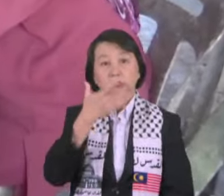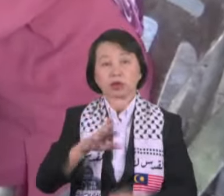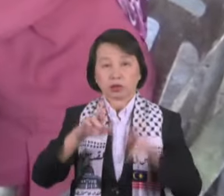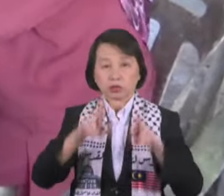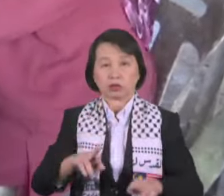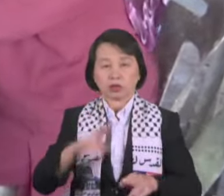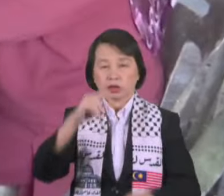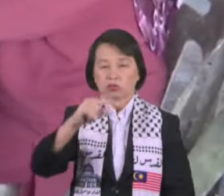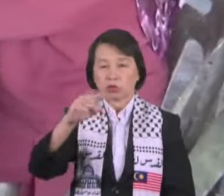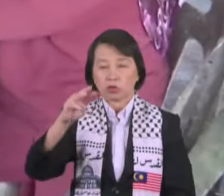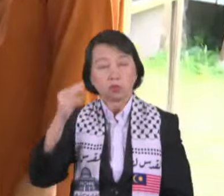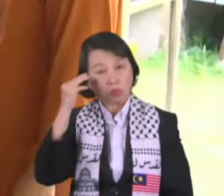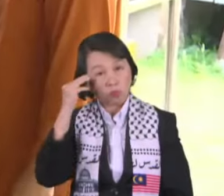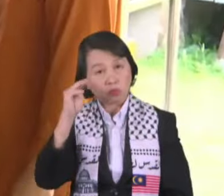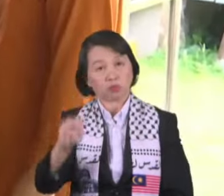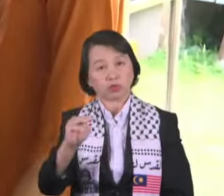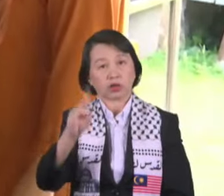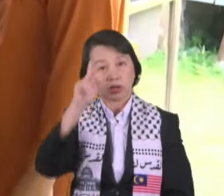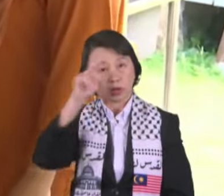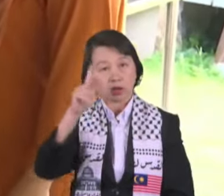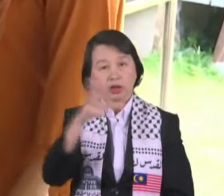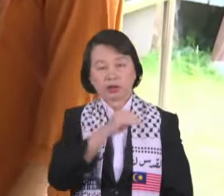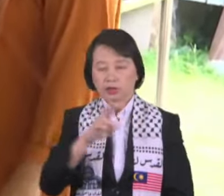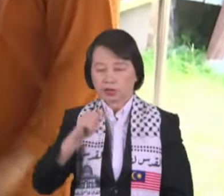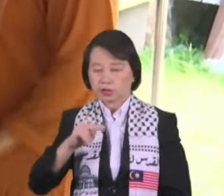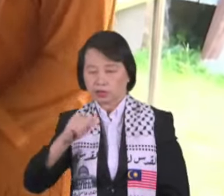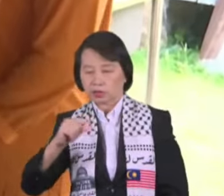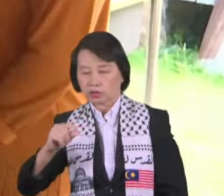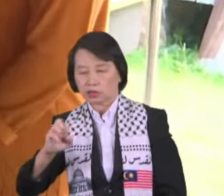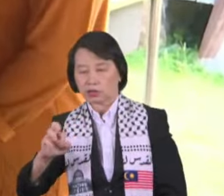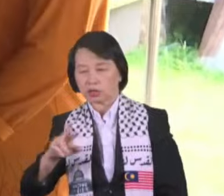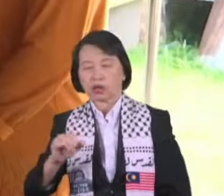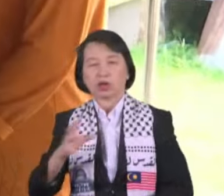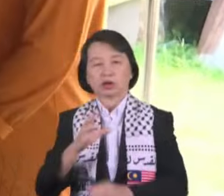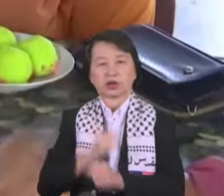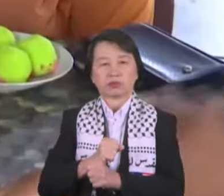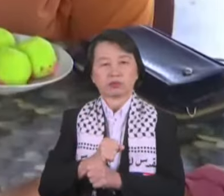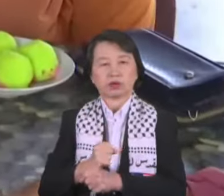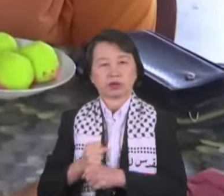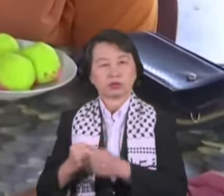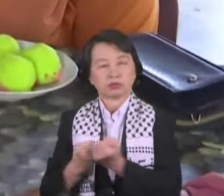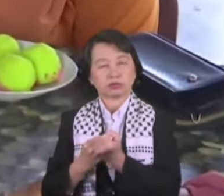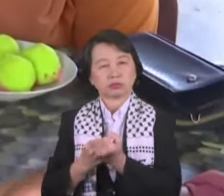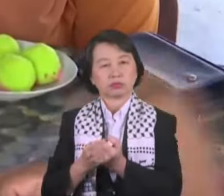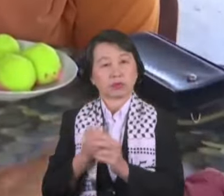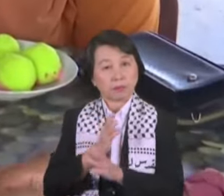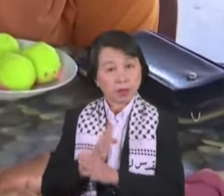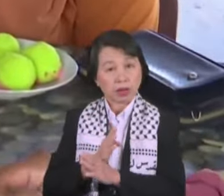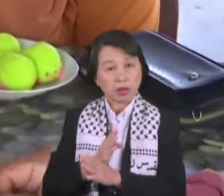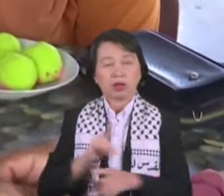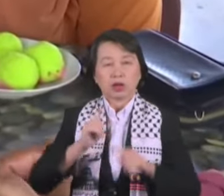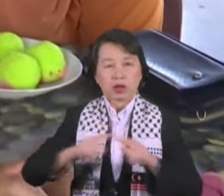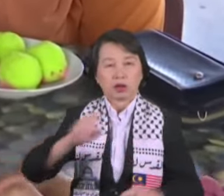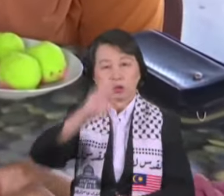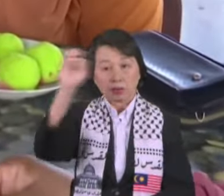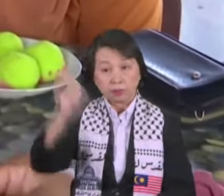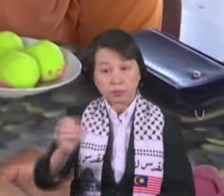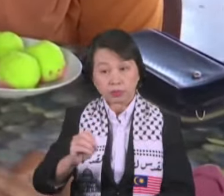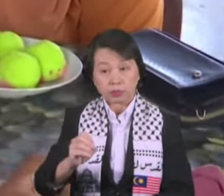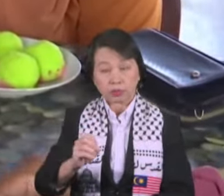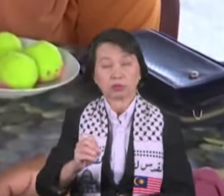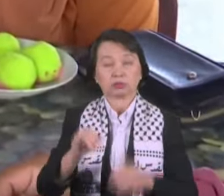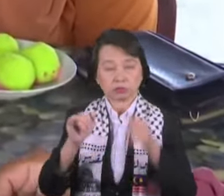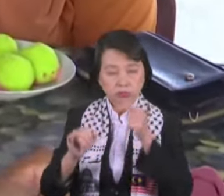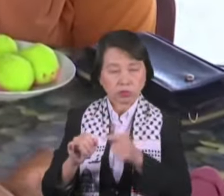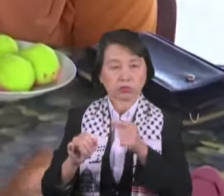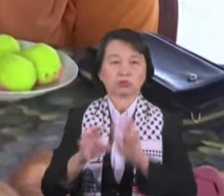di Gua Musang amnya dan Nenggiri khususnya mendapat pembelaan. Apapun peratusan keluar mengundi diletakkan sebagai